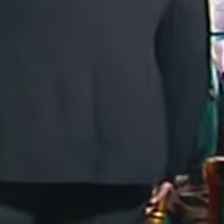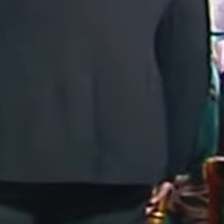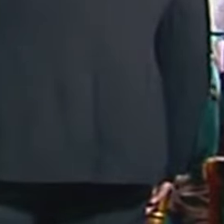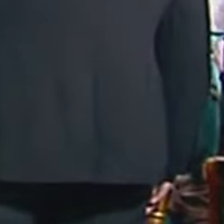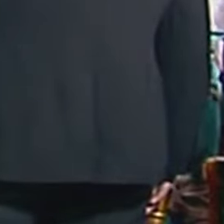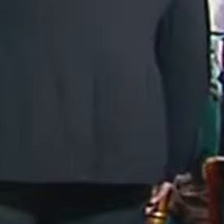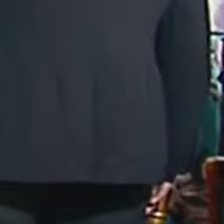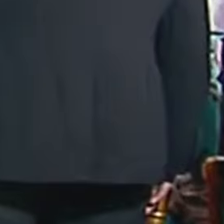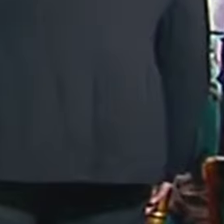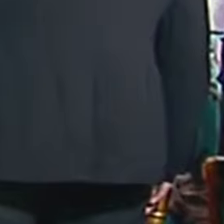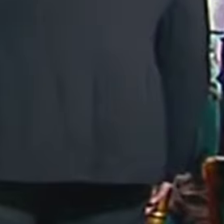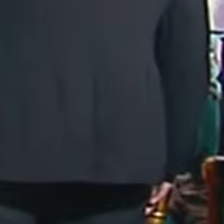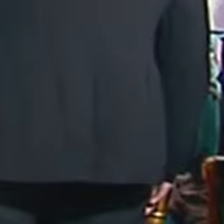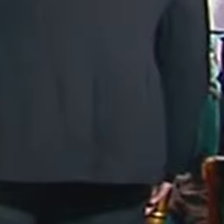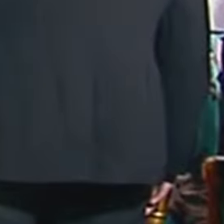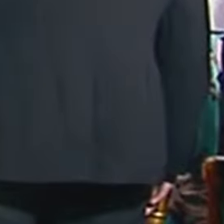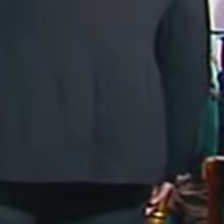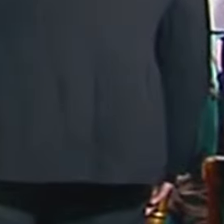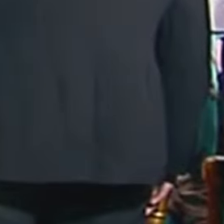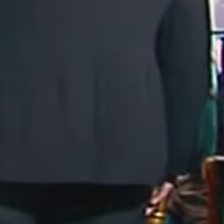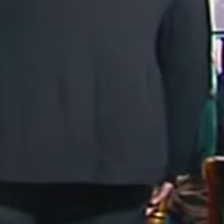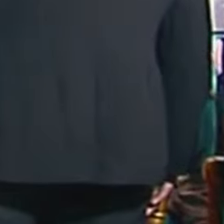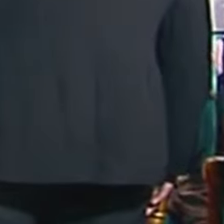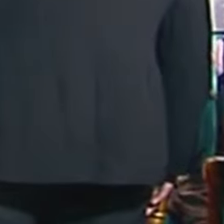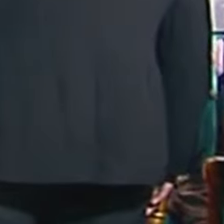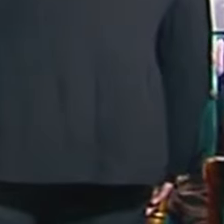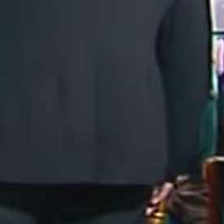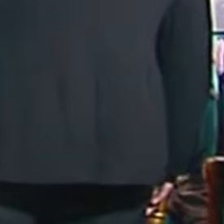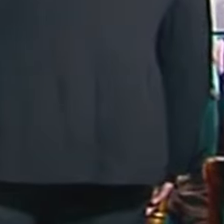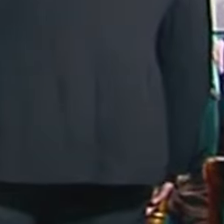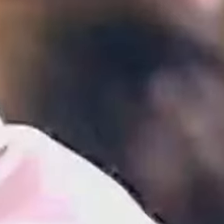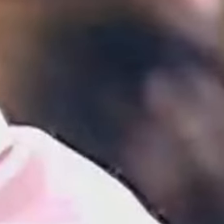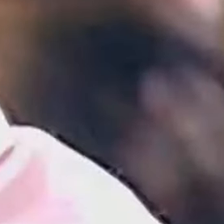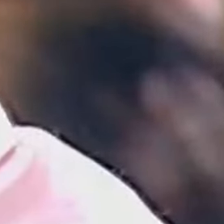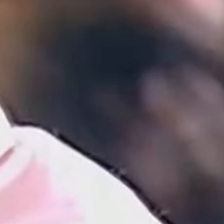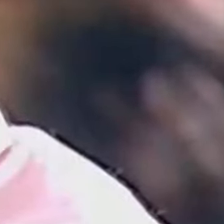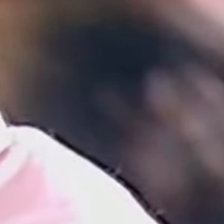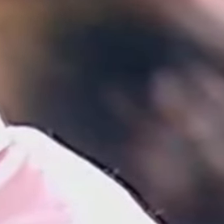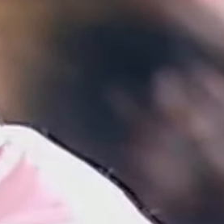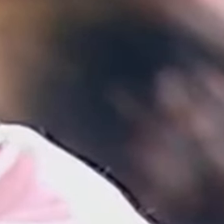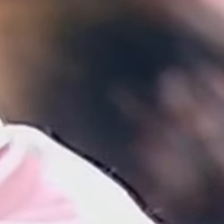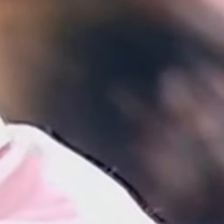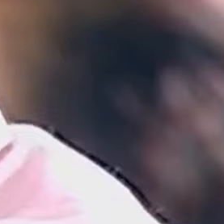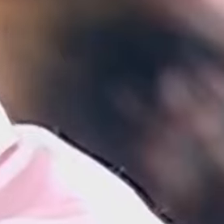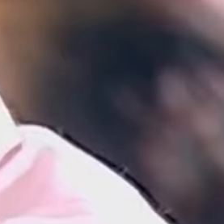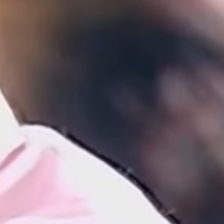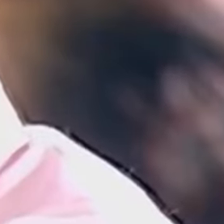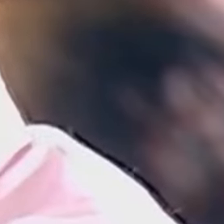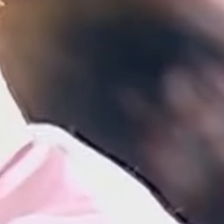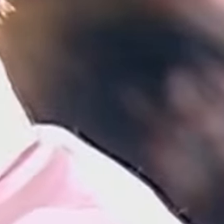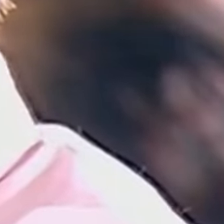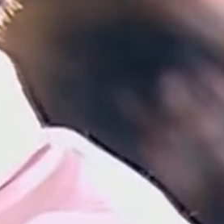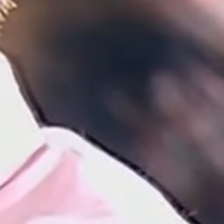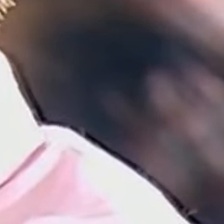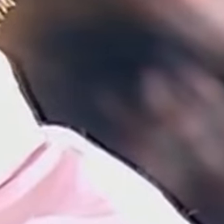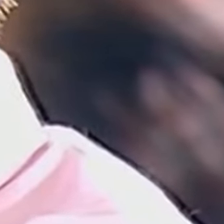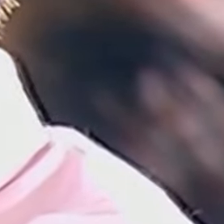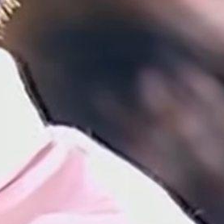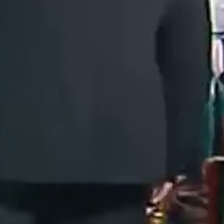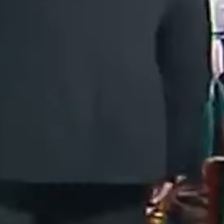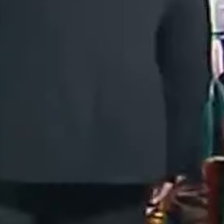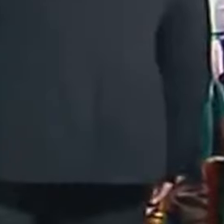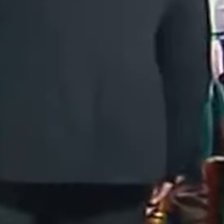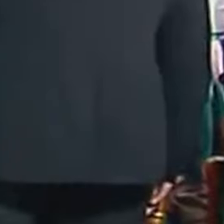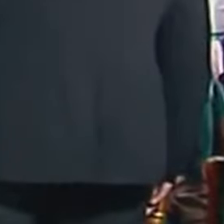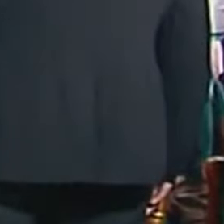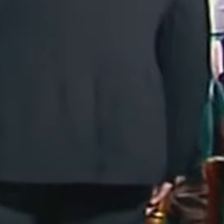ولا بد للليل أن ينجلي ولا بد للقلب أن ينشفى